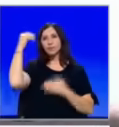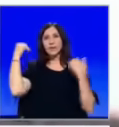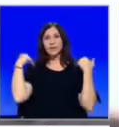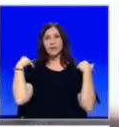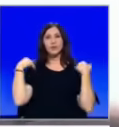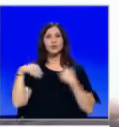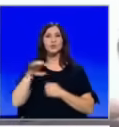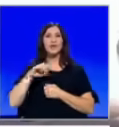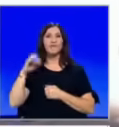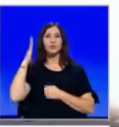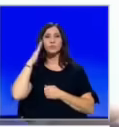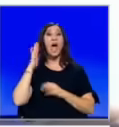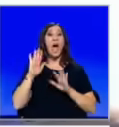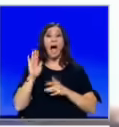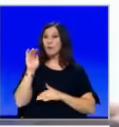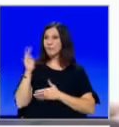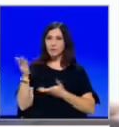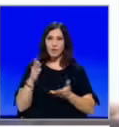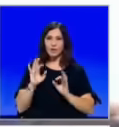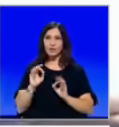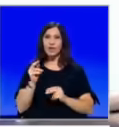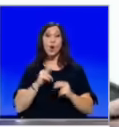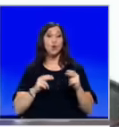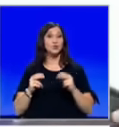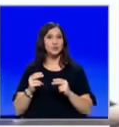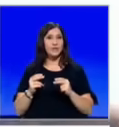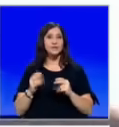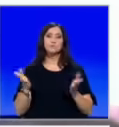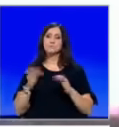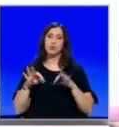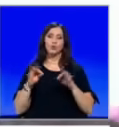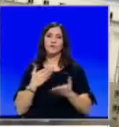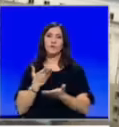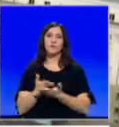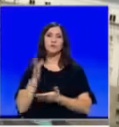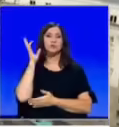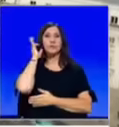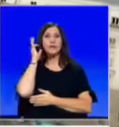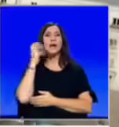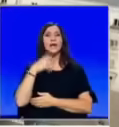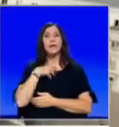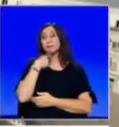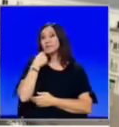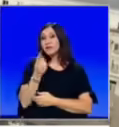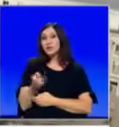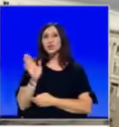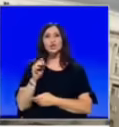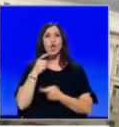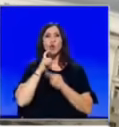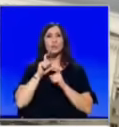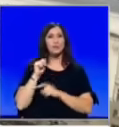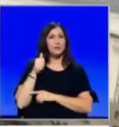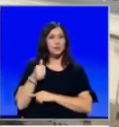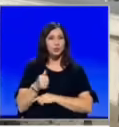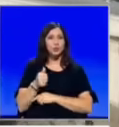кандидатура за еврокомисар. Ако бъдем поканени на такива консултации, сме готови да предложим имена. ГЕРБ заявиха, че ще коментират